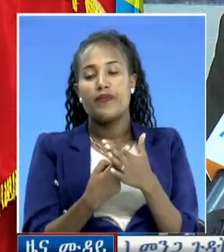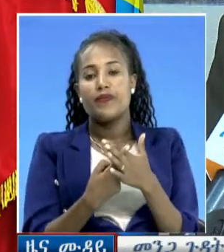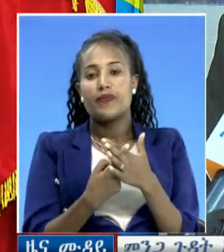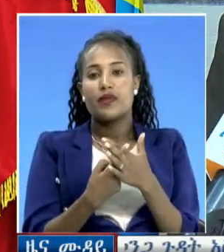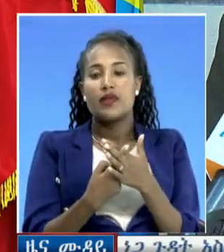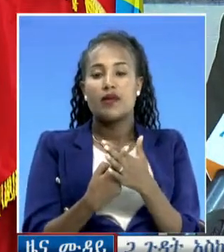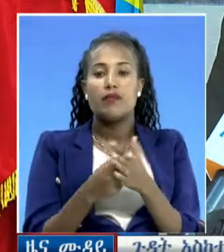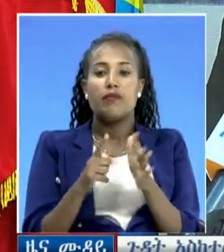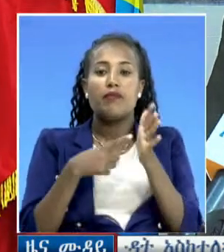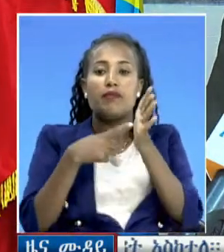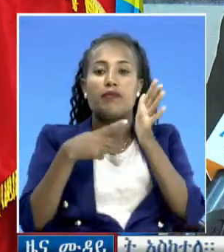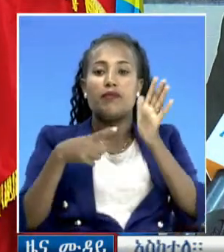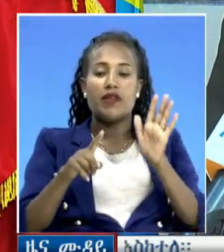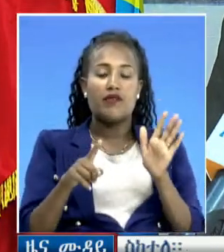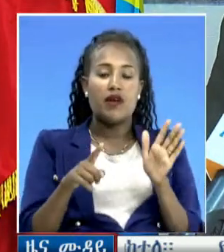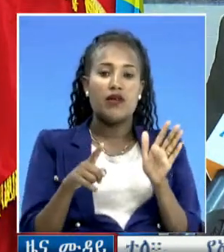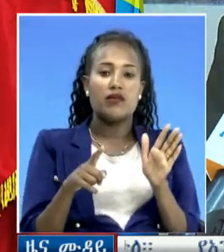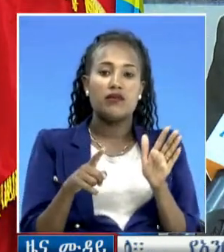በይፋ